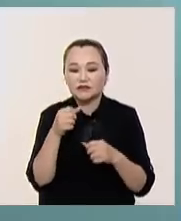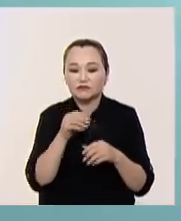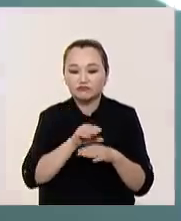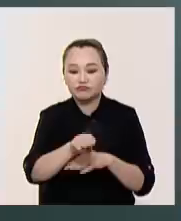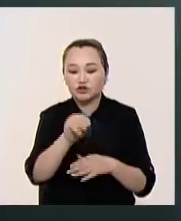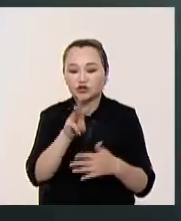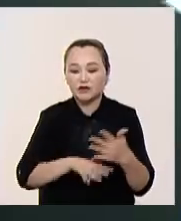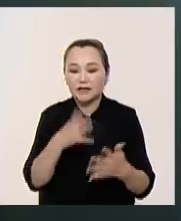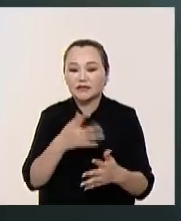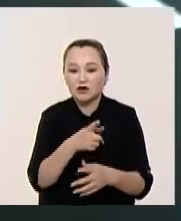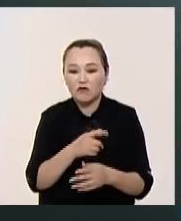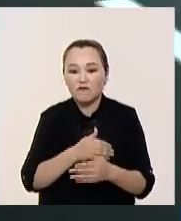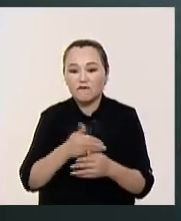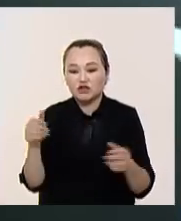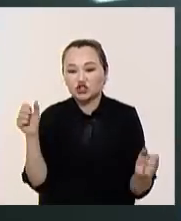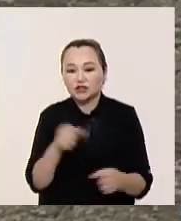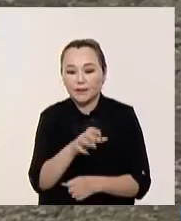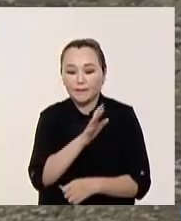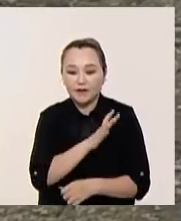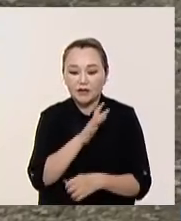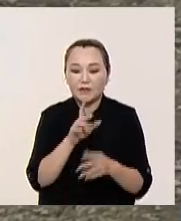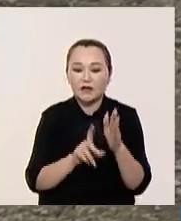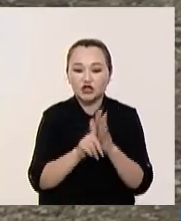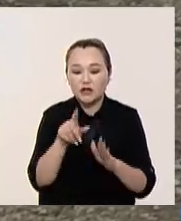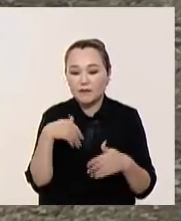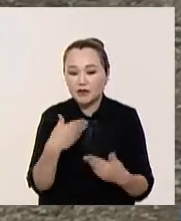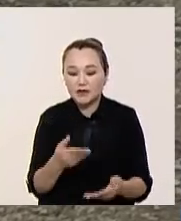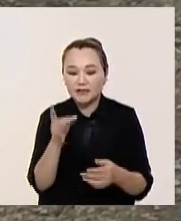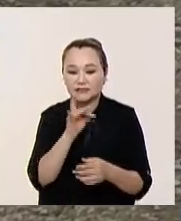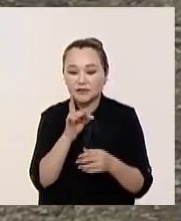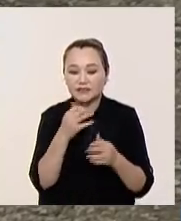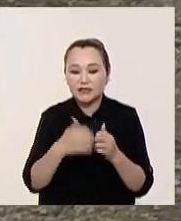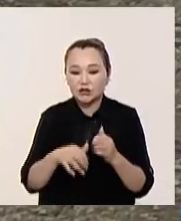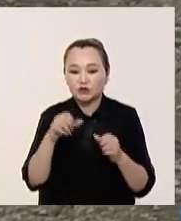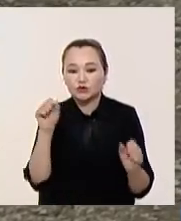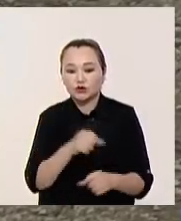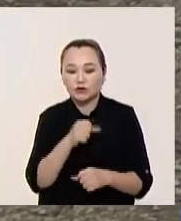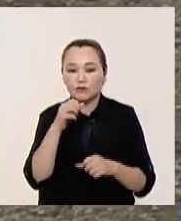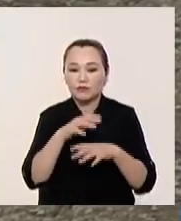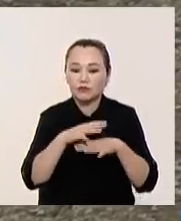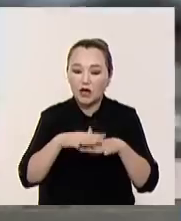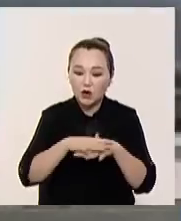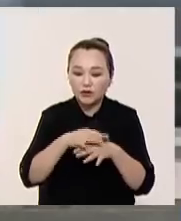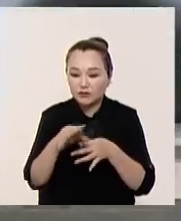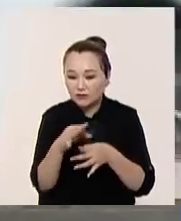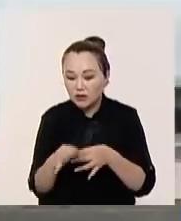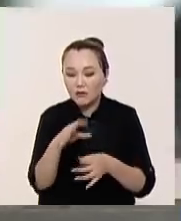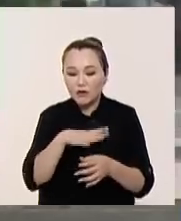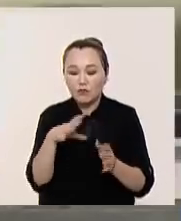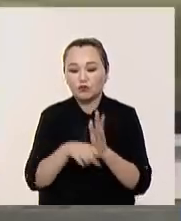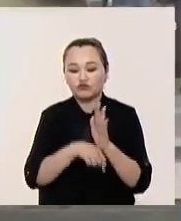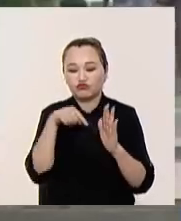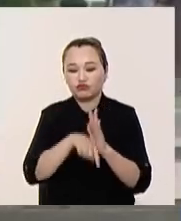штрафовать водителя, если она превышена. Поначалу предлагают измерять среднюю скорость на междугородних трассах, но после и внутри